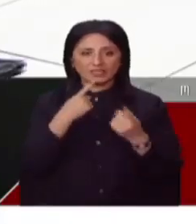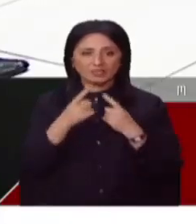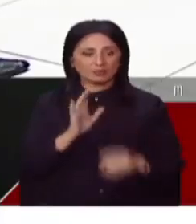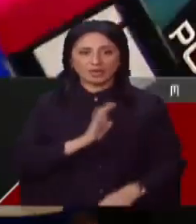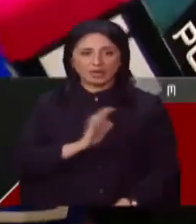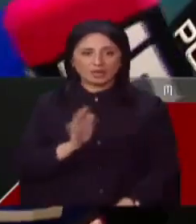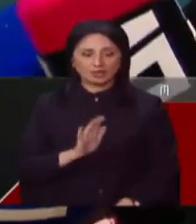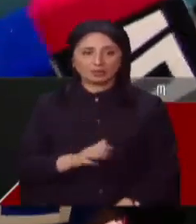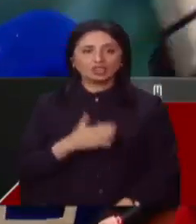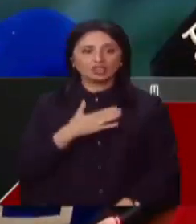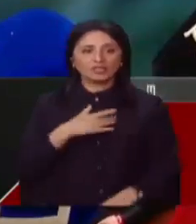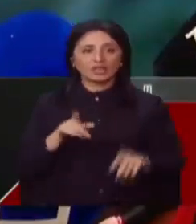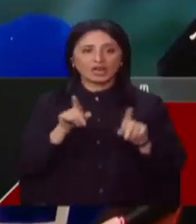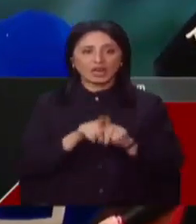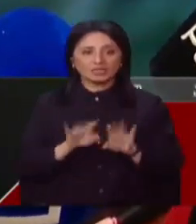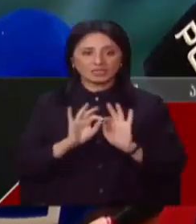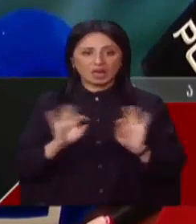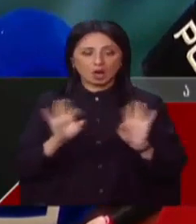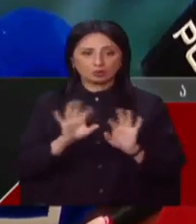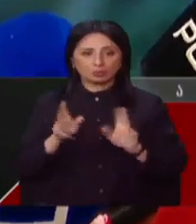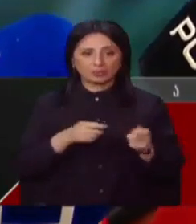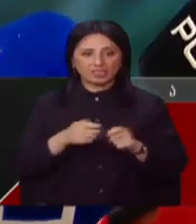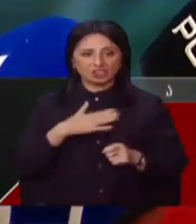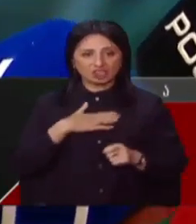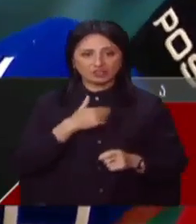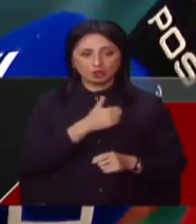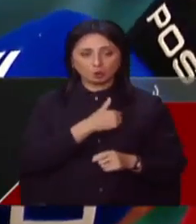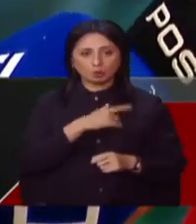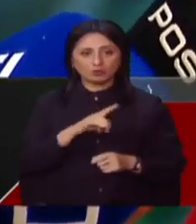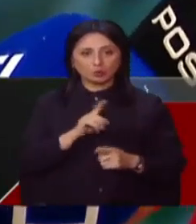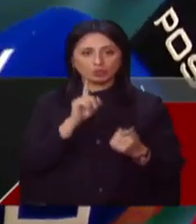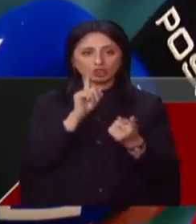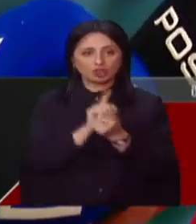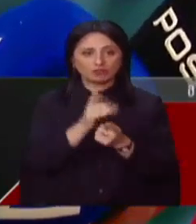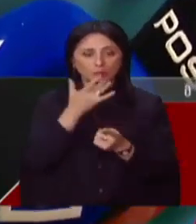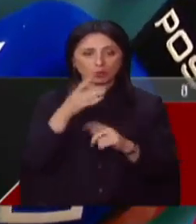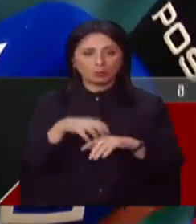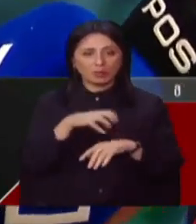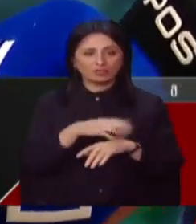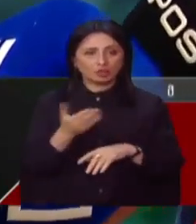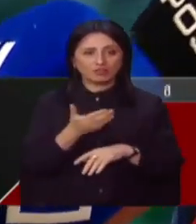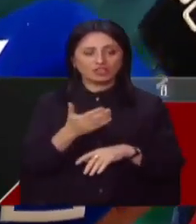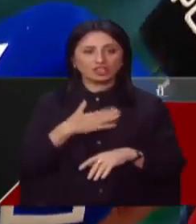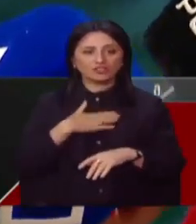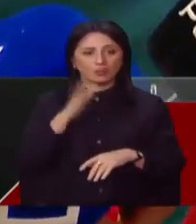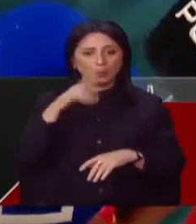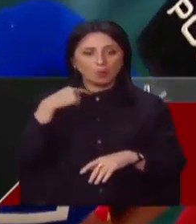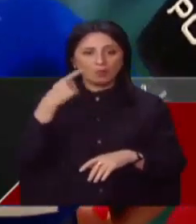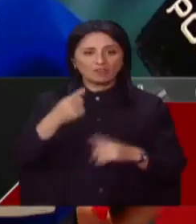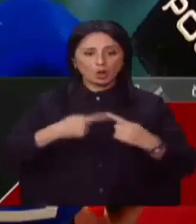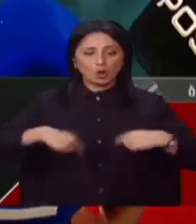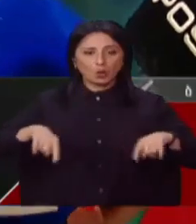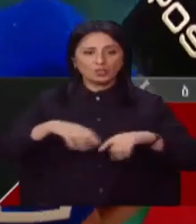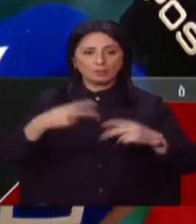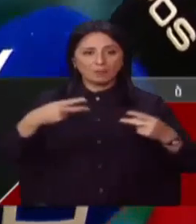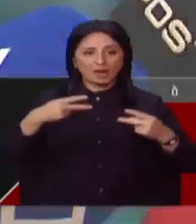საუბარი არ ყოფილა. ჩვენ ასევე გავუზიარეთ პრეზიდენტს ჩვენი სურვილი, რომ შევხვდეთ პოლიტიკურ პარტიებს, რომლებიც ჩვენი მომავალი